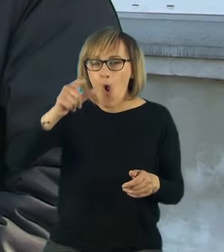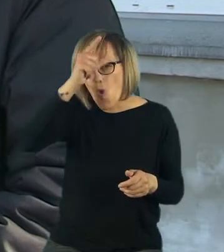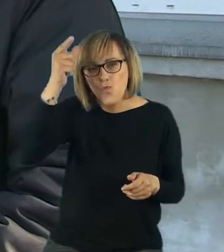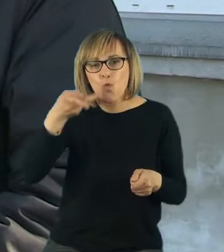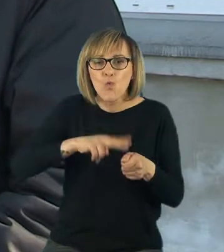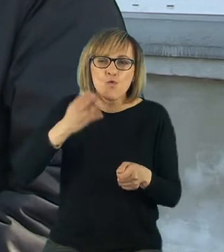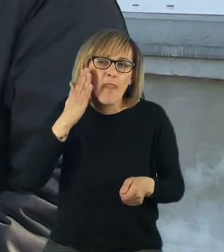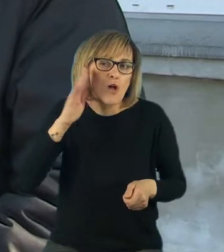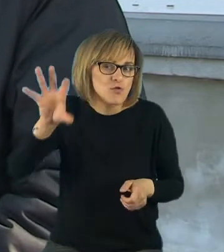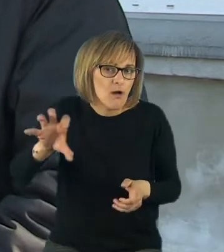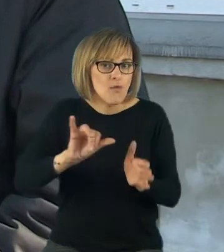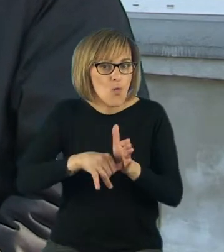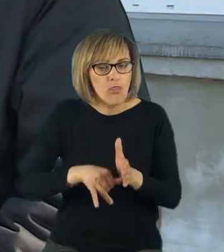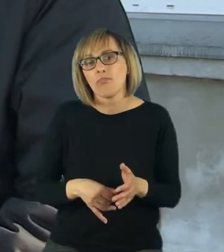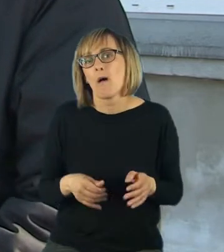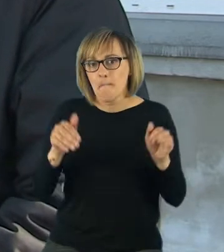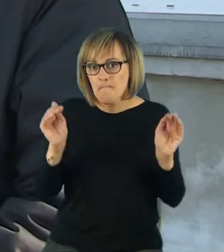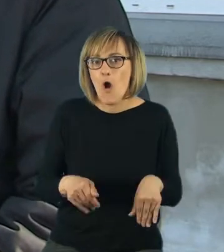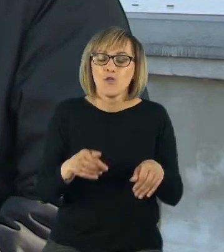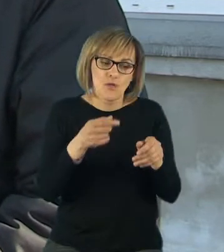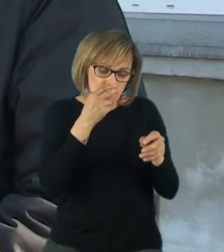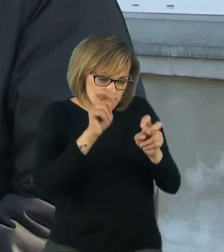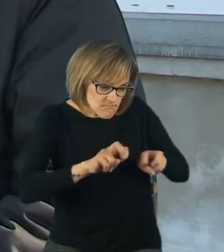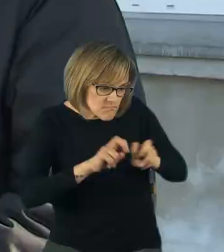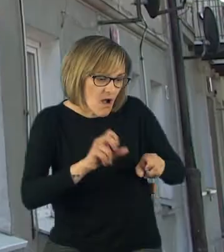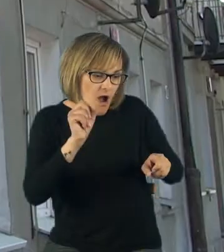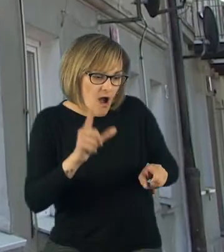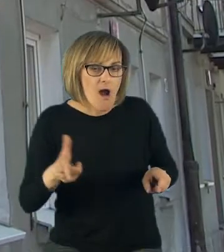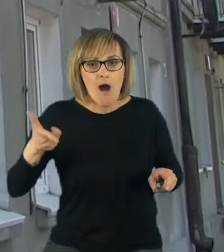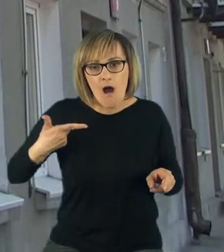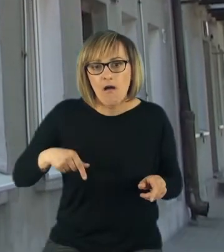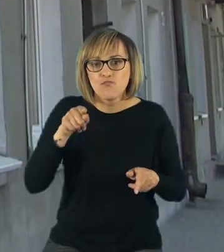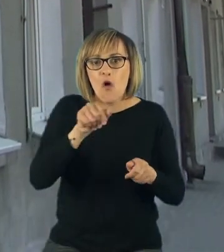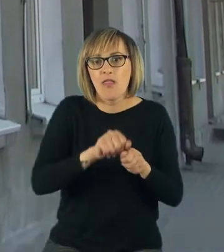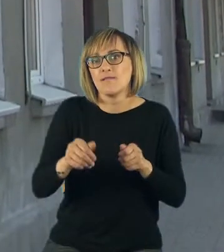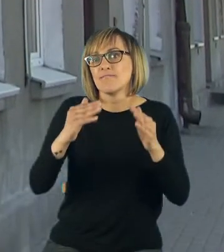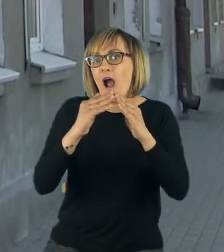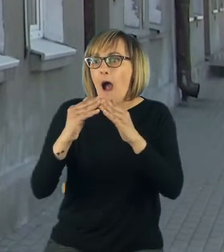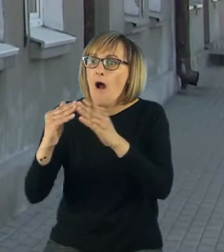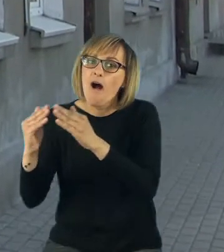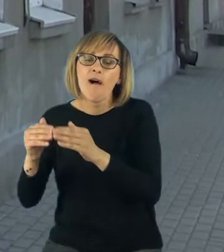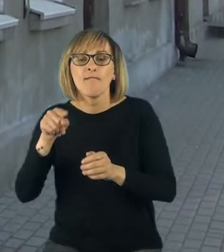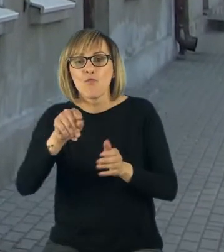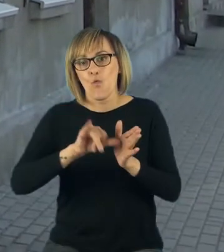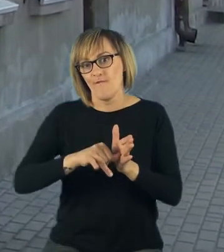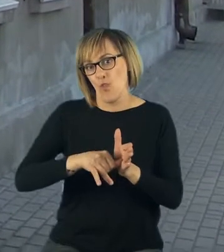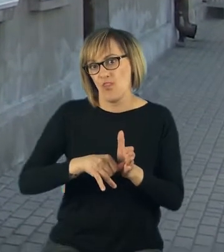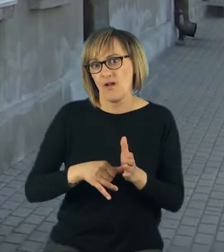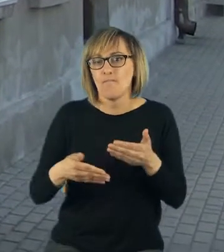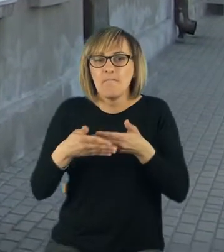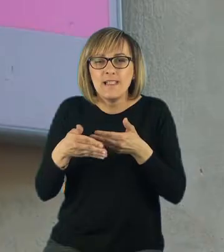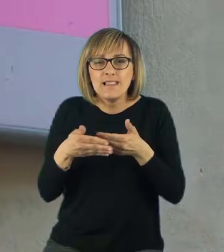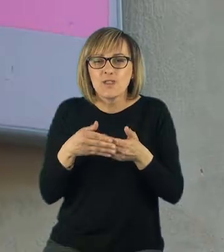padają w tej książce, można było ustalić właśnie, że o tę kamienicę chodzi, a więc kamienicę położoną w